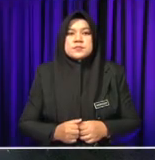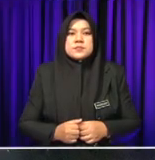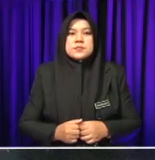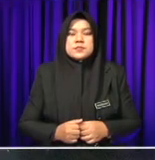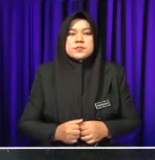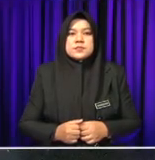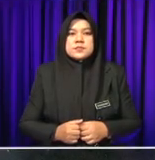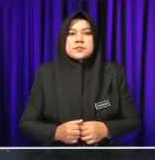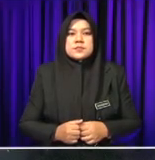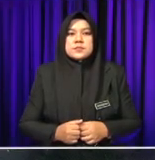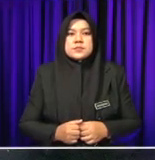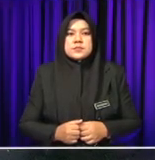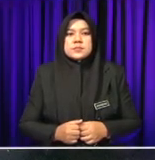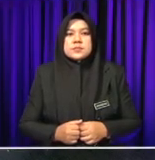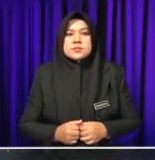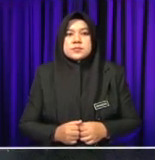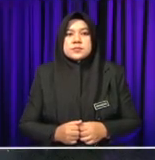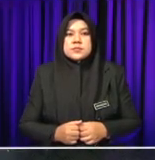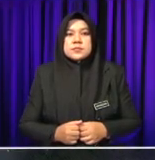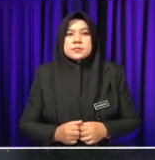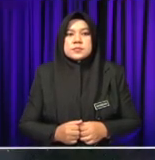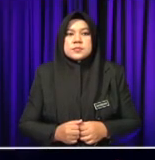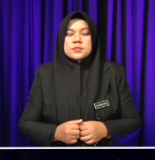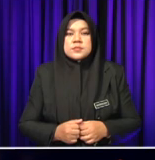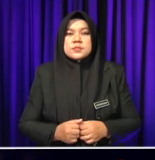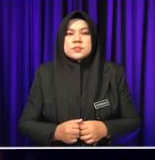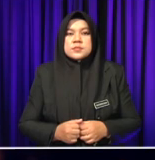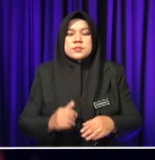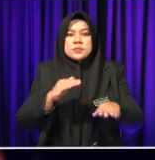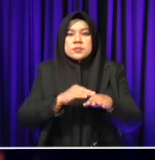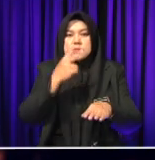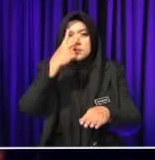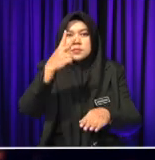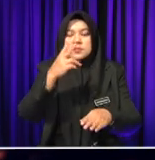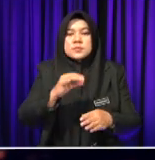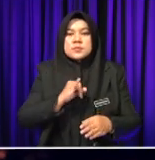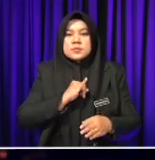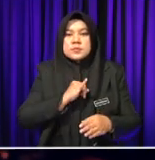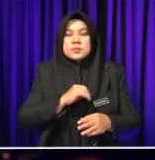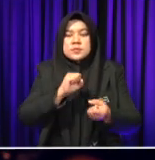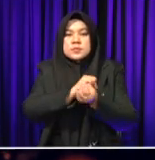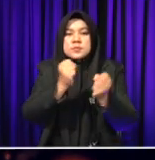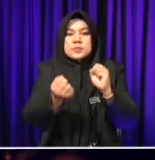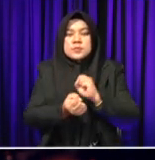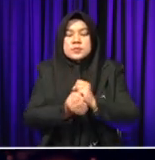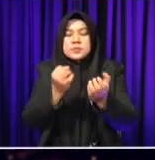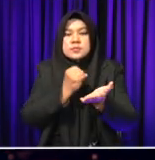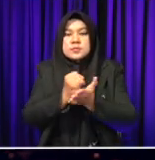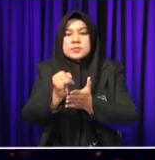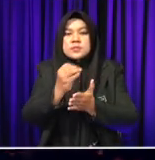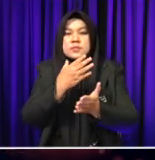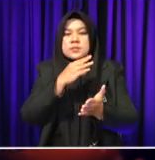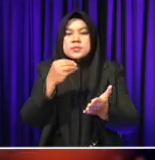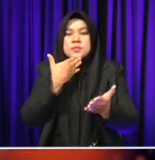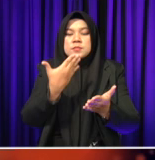okey Hanita silakan Hanita pada pandangan saya persahabatan ikhlas dan baik adalah